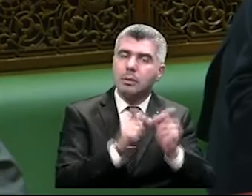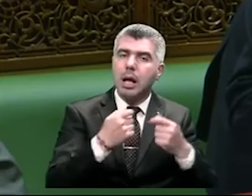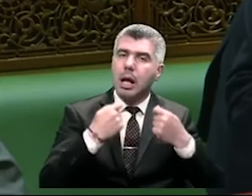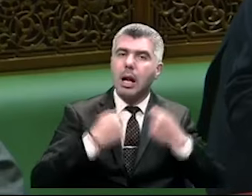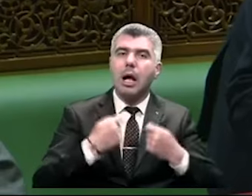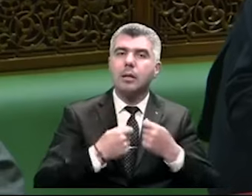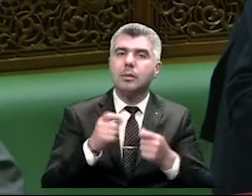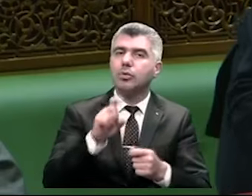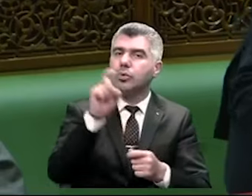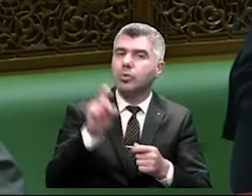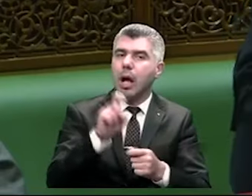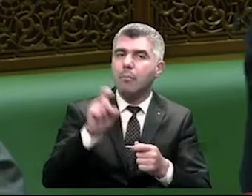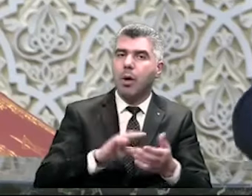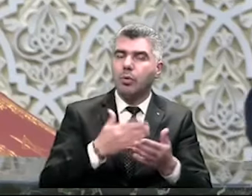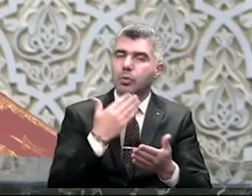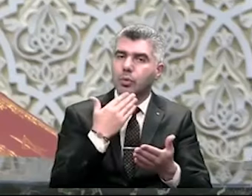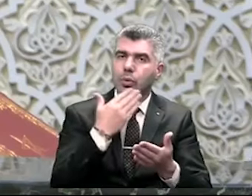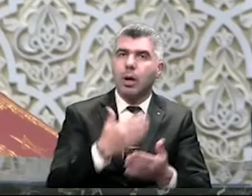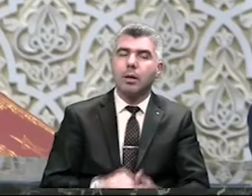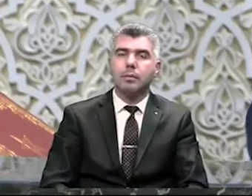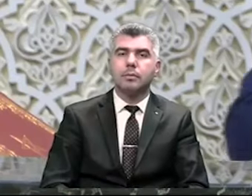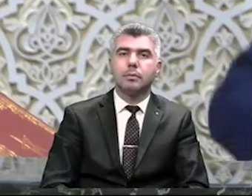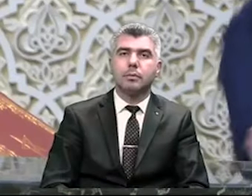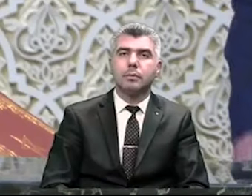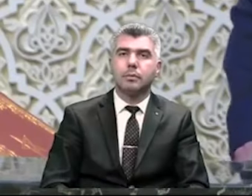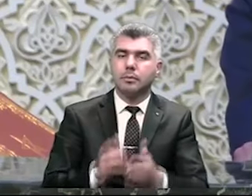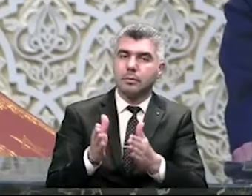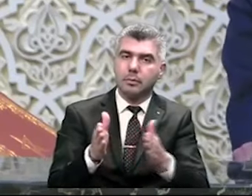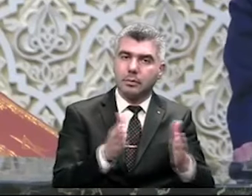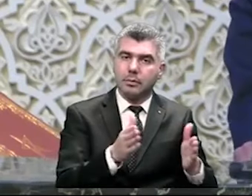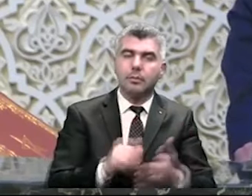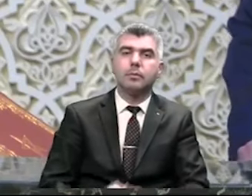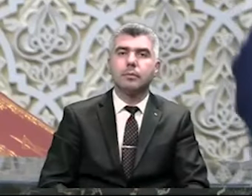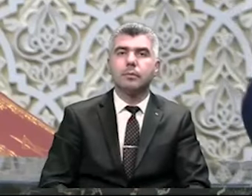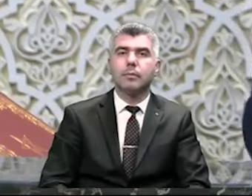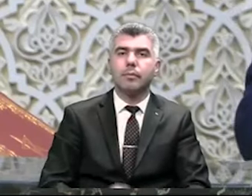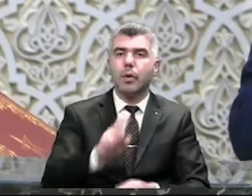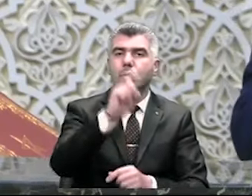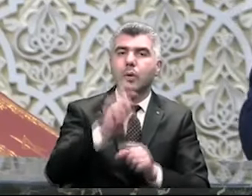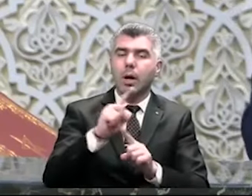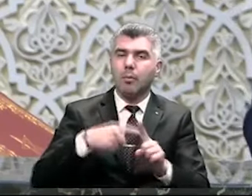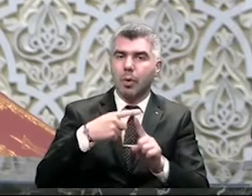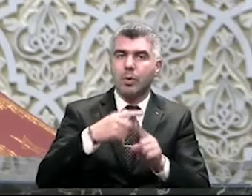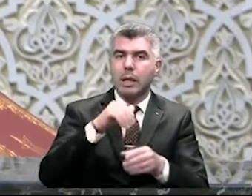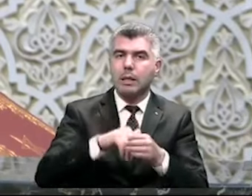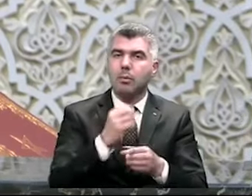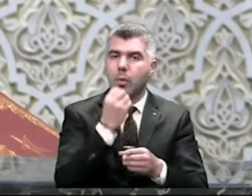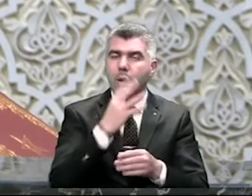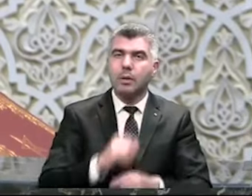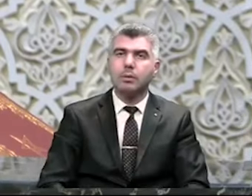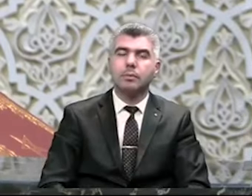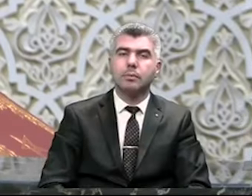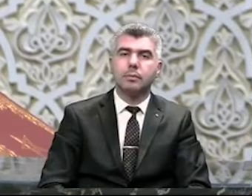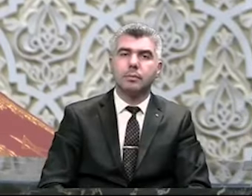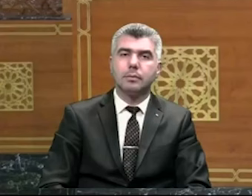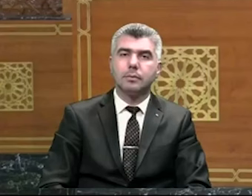الجماعه حاحه وشمه وشكرا شكرا السيد المستشار المحترم التعقيب الموالي لفريق الاشتراكي المعارضه الاتحاديه السي